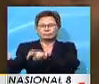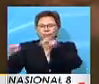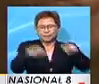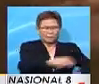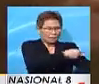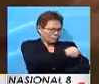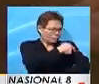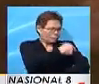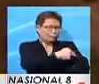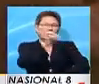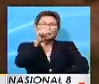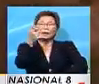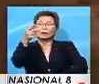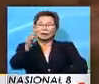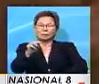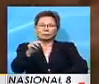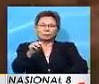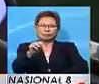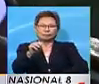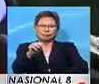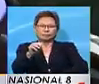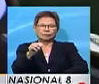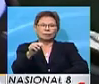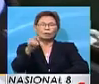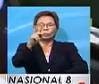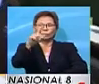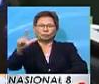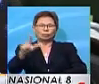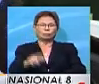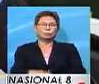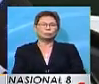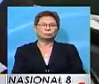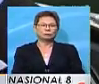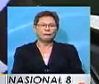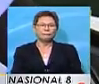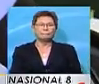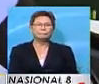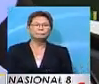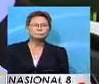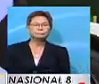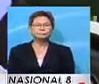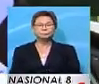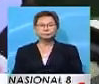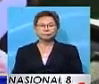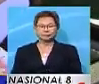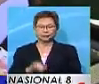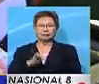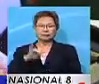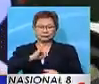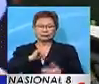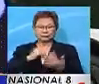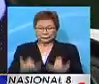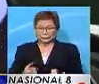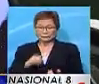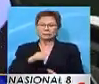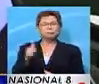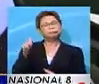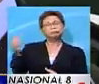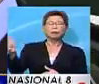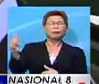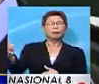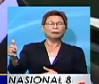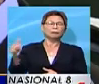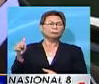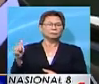hospital angkatan tentera tunku Mizan Hatim Kuala Lumpur penting Sekarang saya serahkan kepada